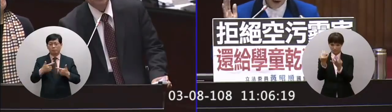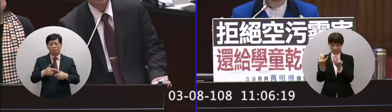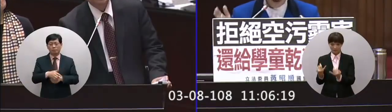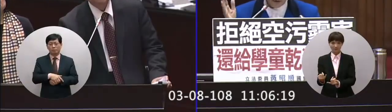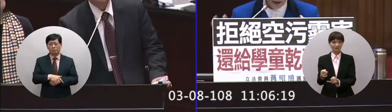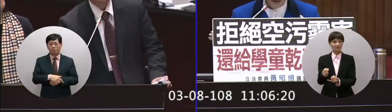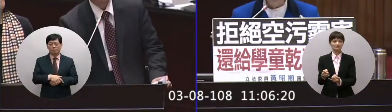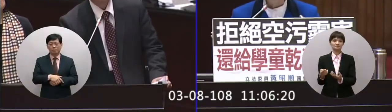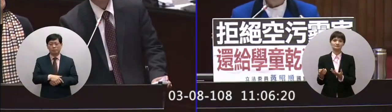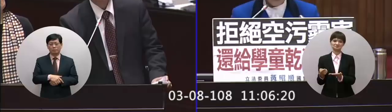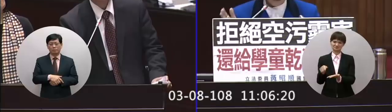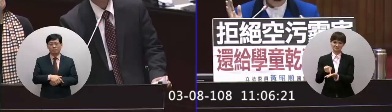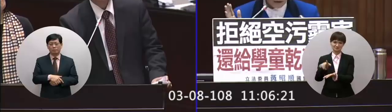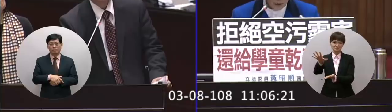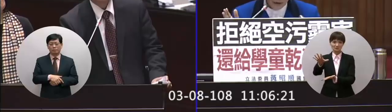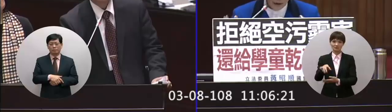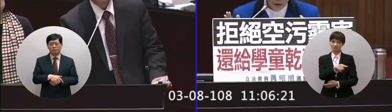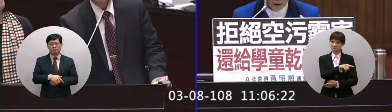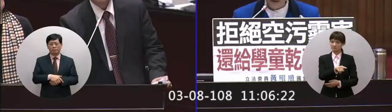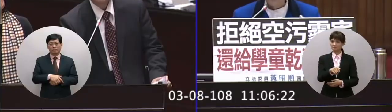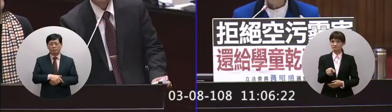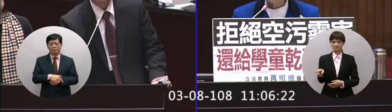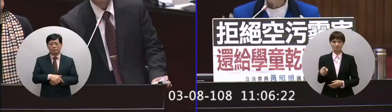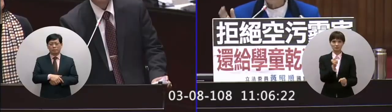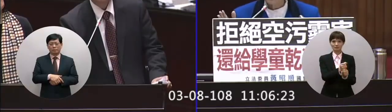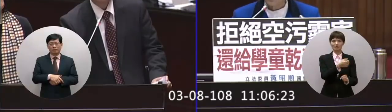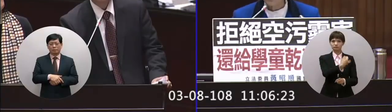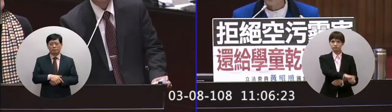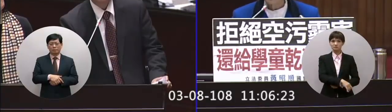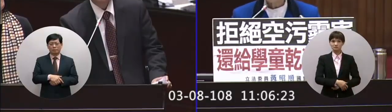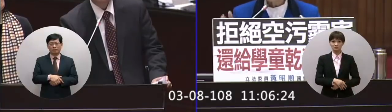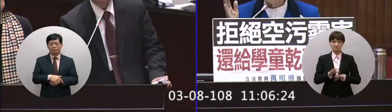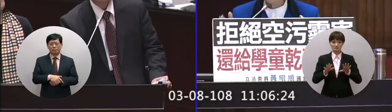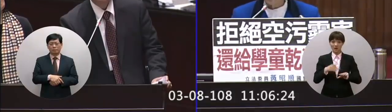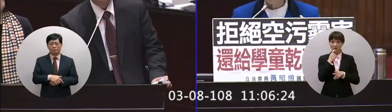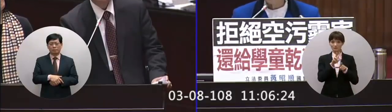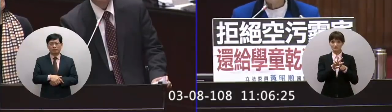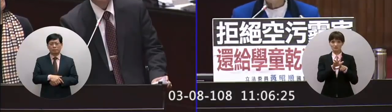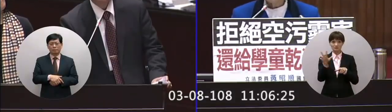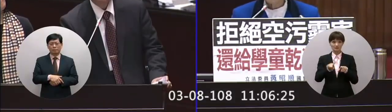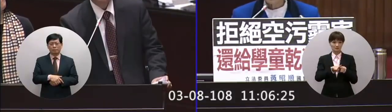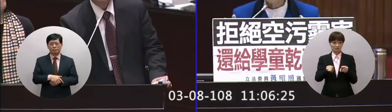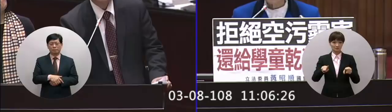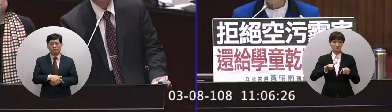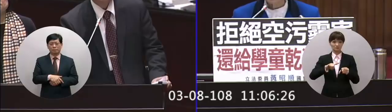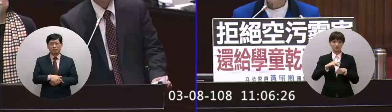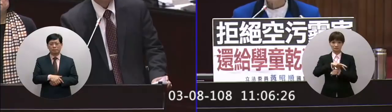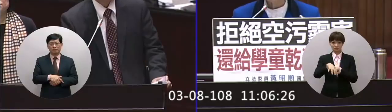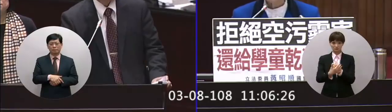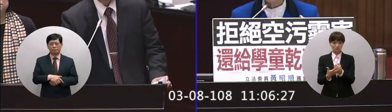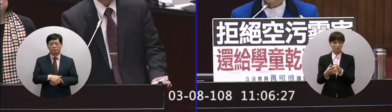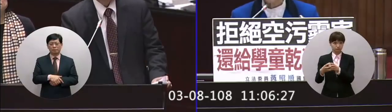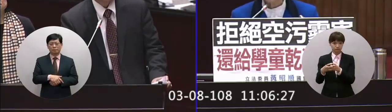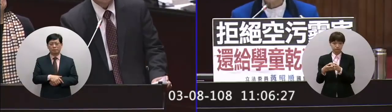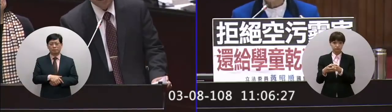且连环保团体、绿色和平都告诉我们说，全台湾空气最糟糕